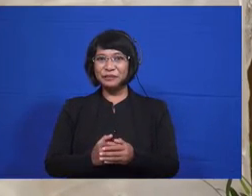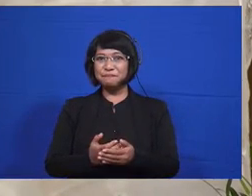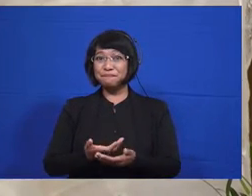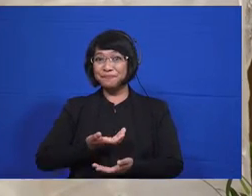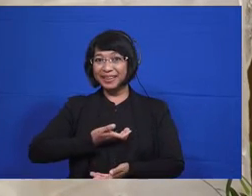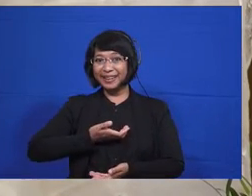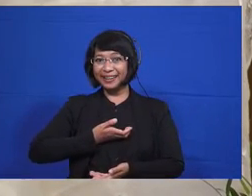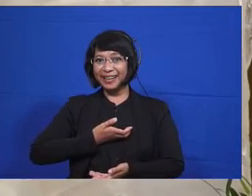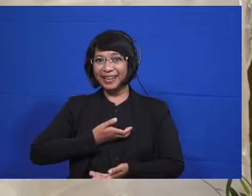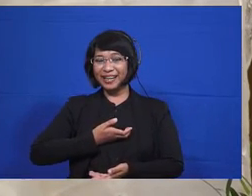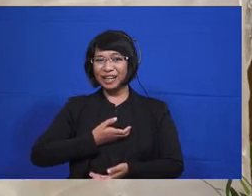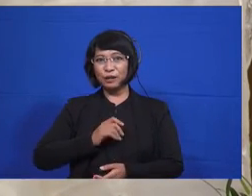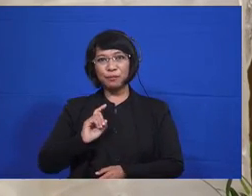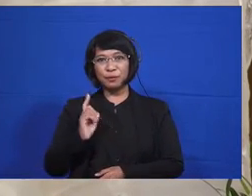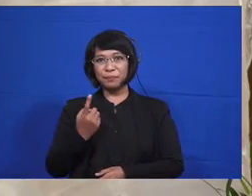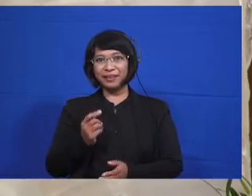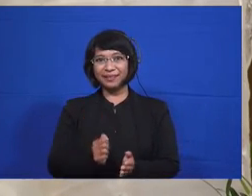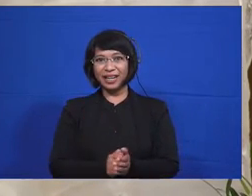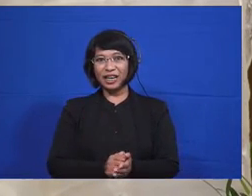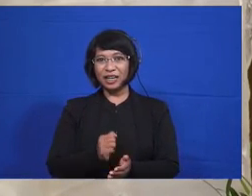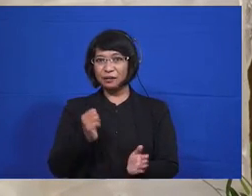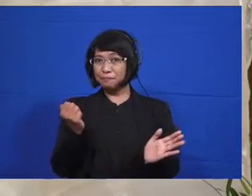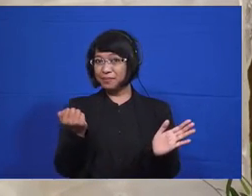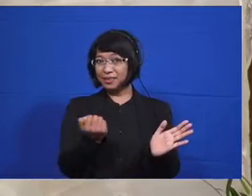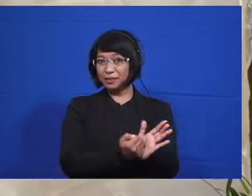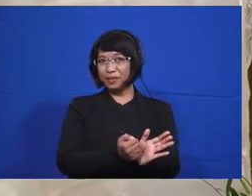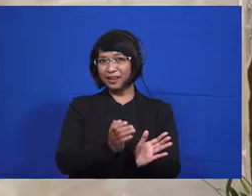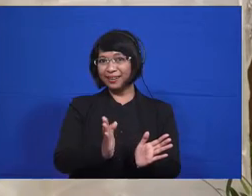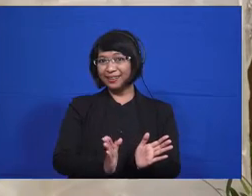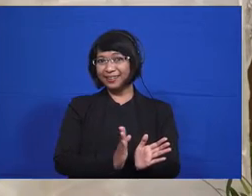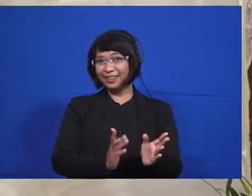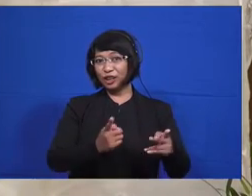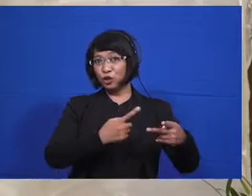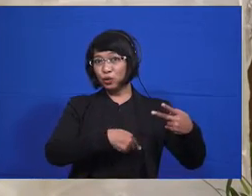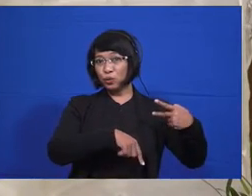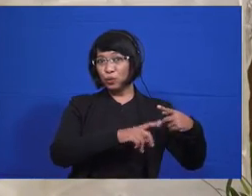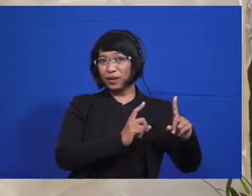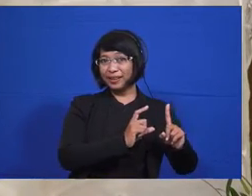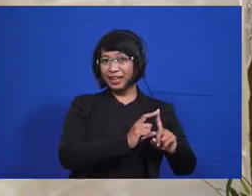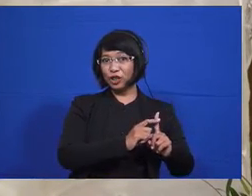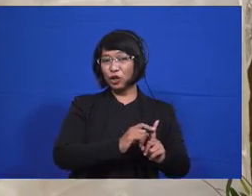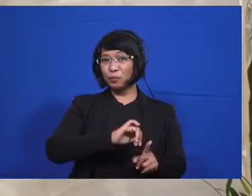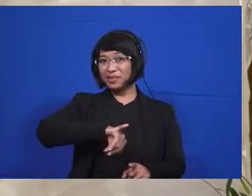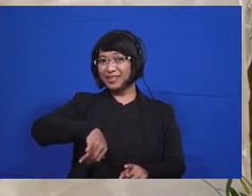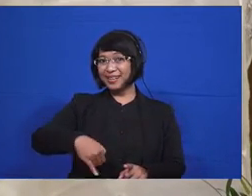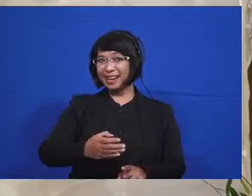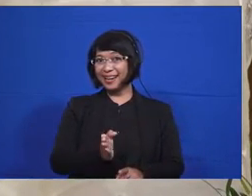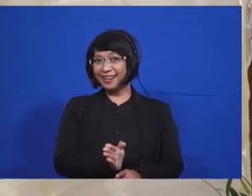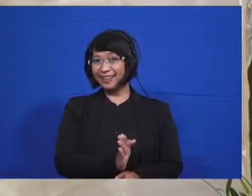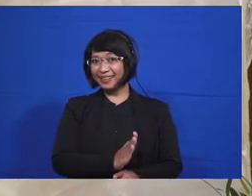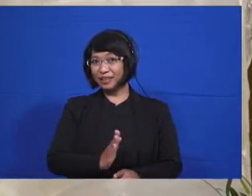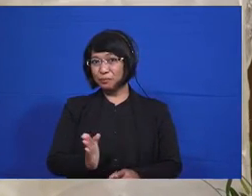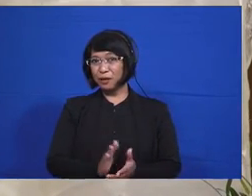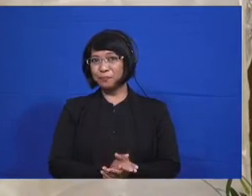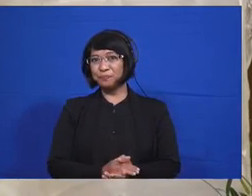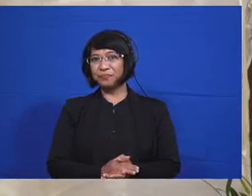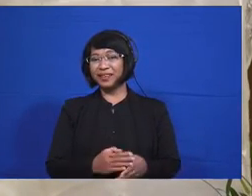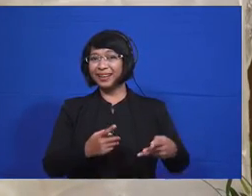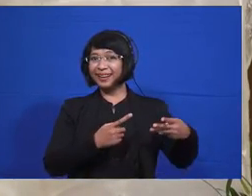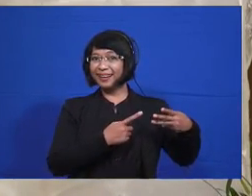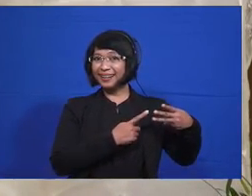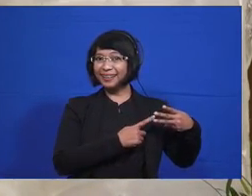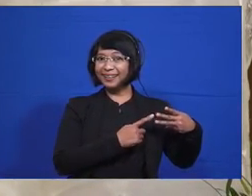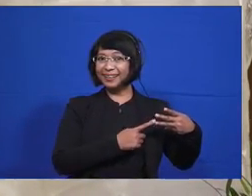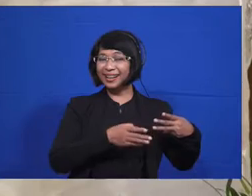memimpin dan mentahbiskan kedua diakon menjadi imam. Ketiga, ucapan terima kasih kepada